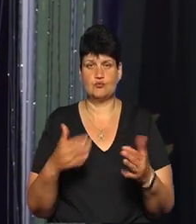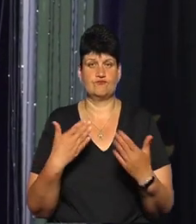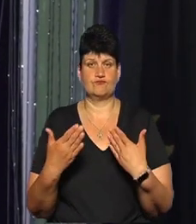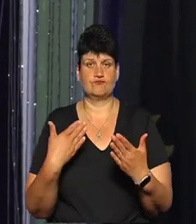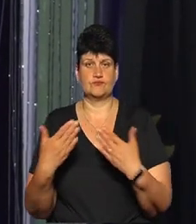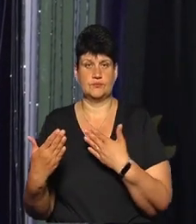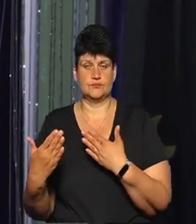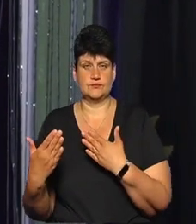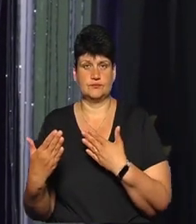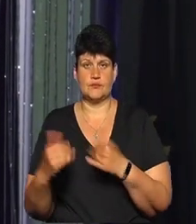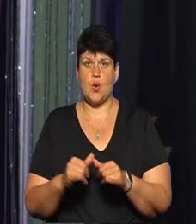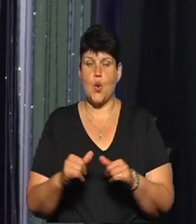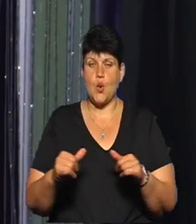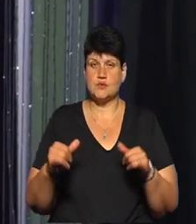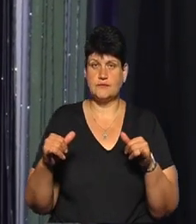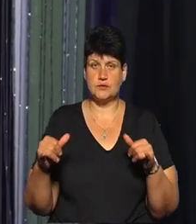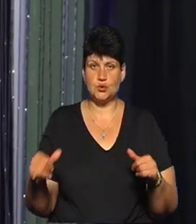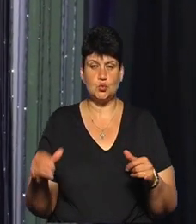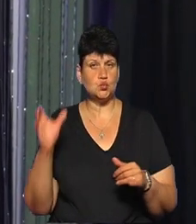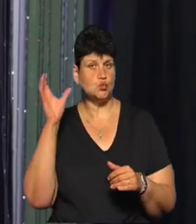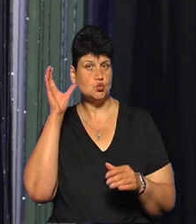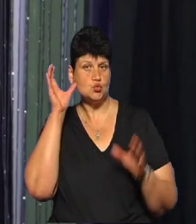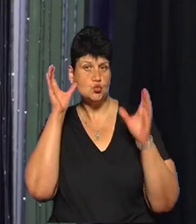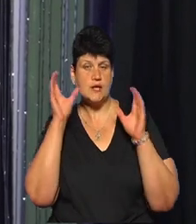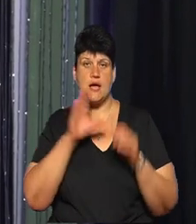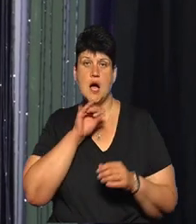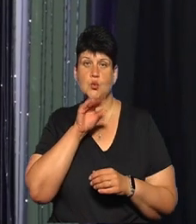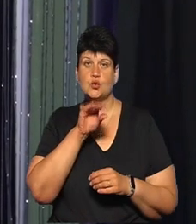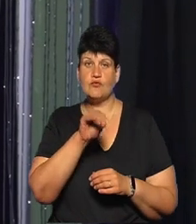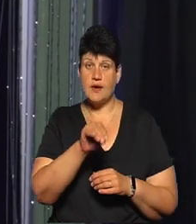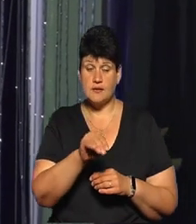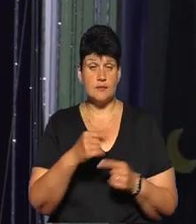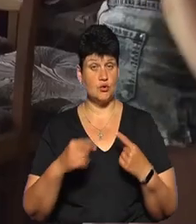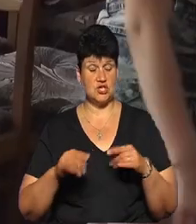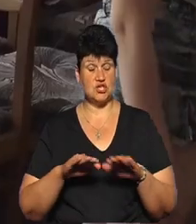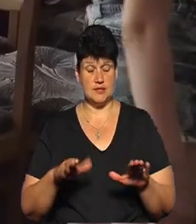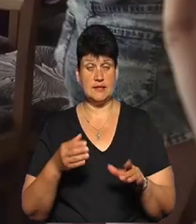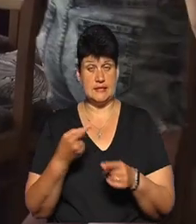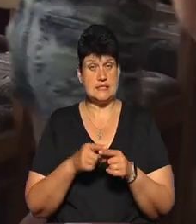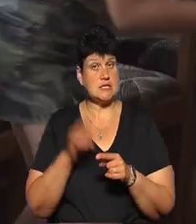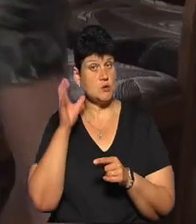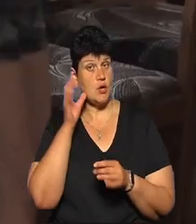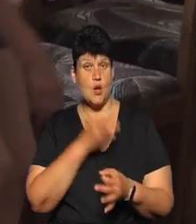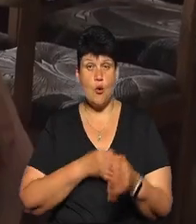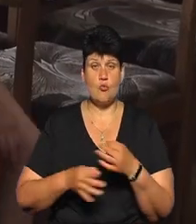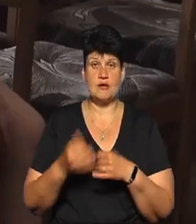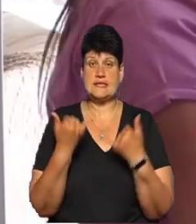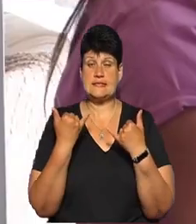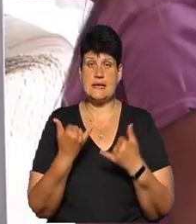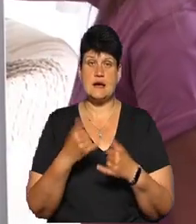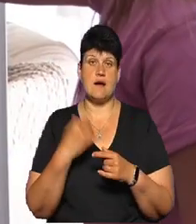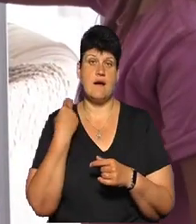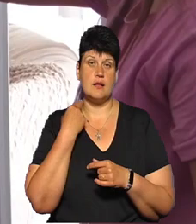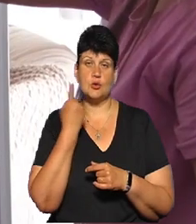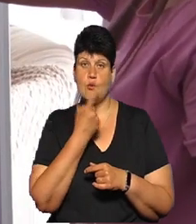функцій, розвиток слухання, аудіювання, тому що інші діти це все слухають і обговорюють. Зараз англомовний табір